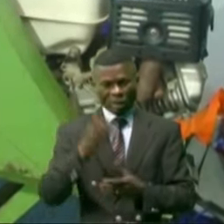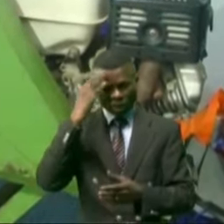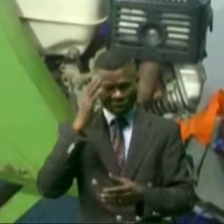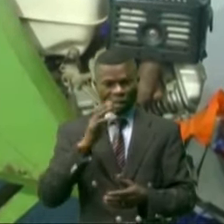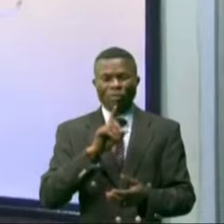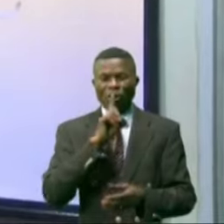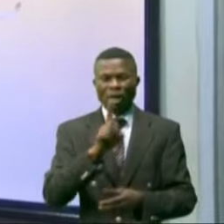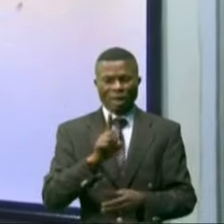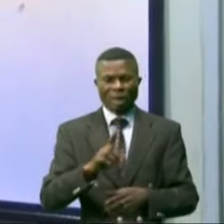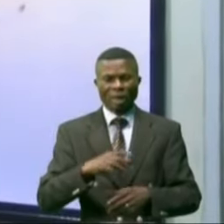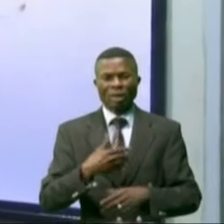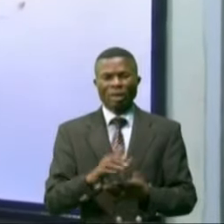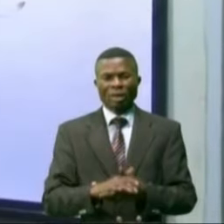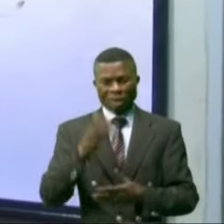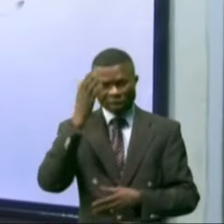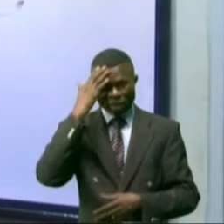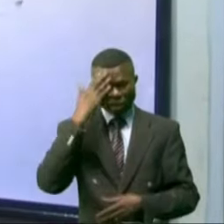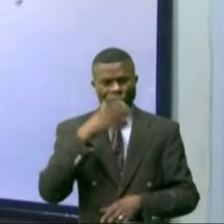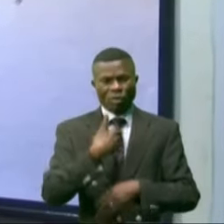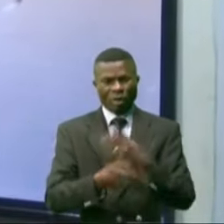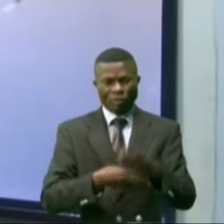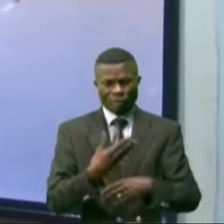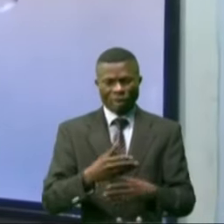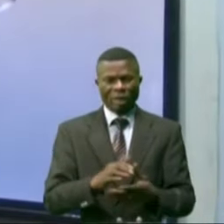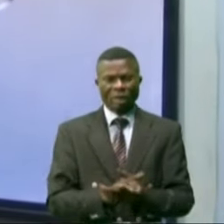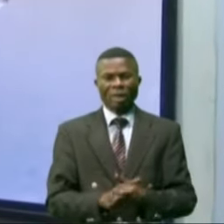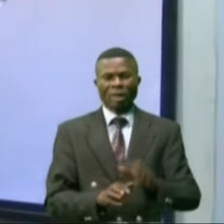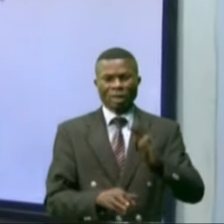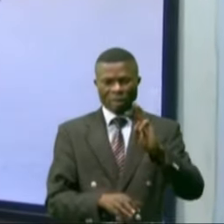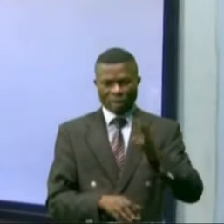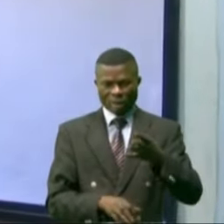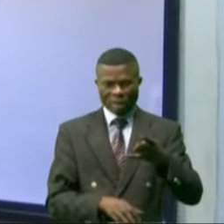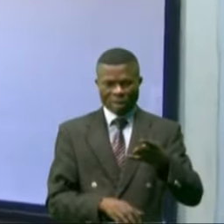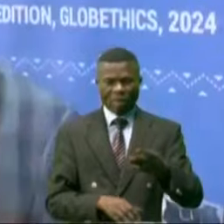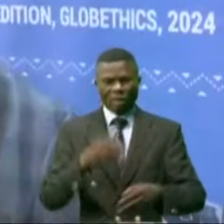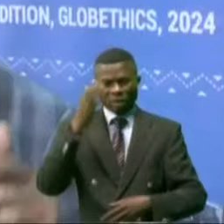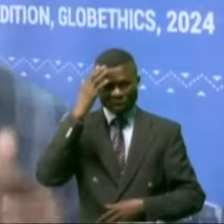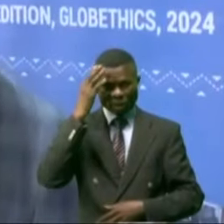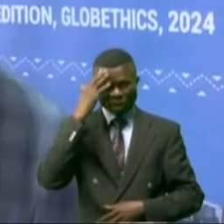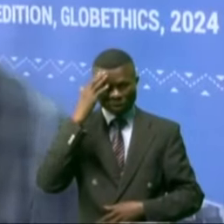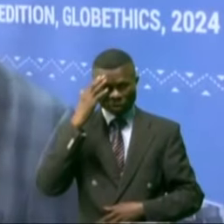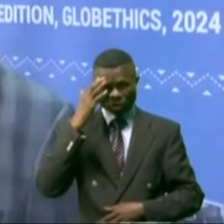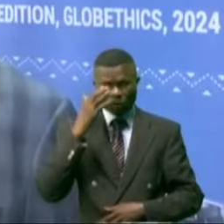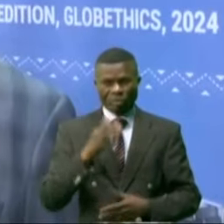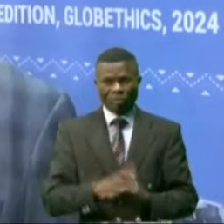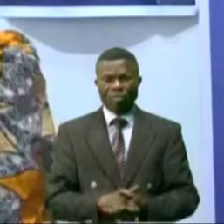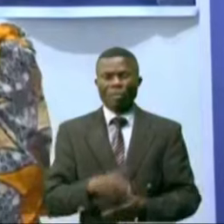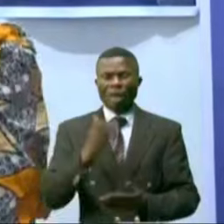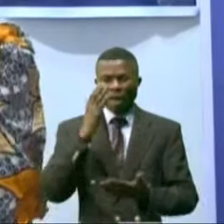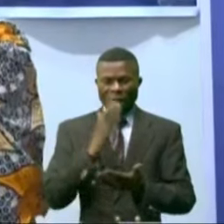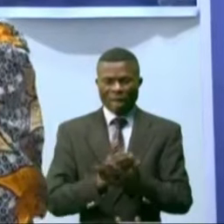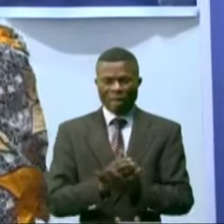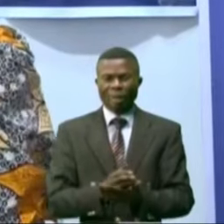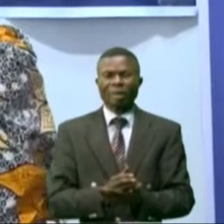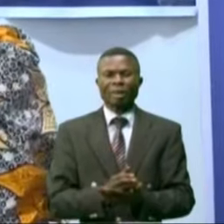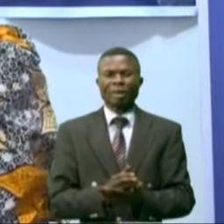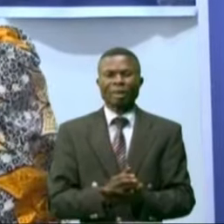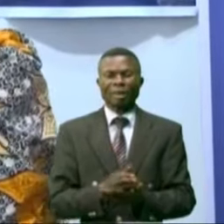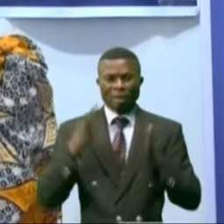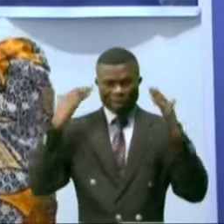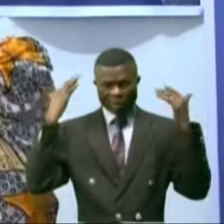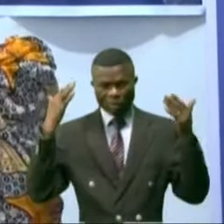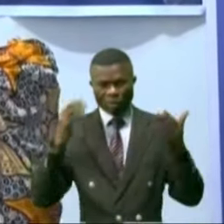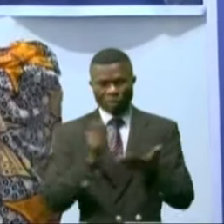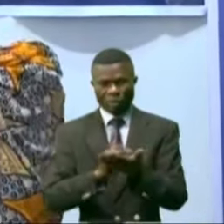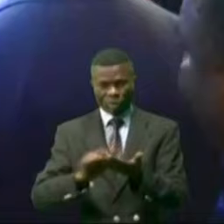savoir-être, le savoir-faire et le savoir-faire-faire. Alors nous avons